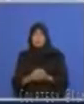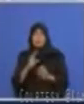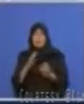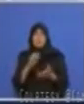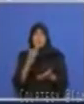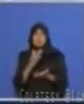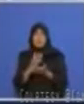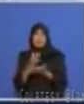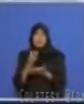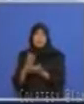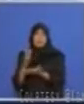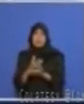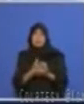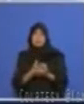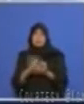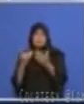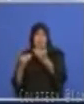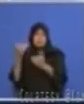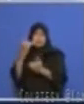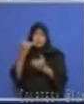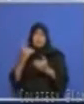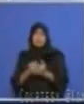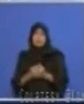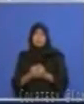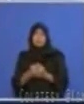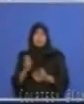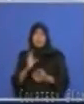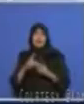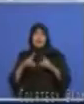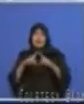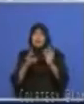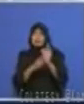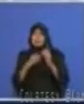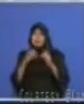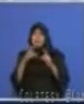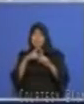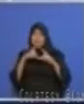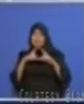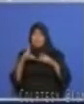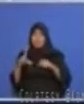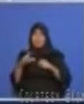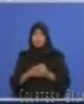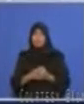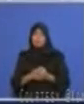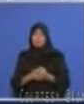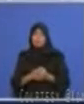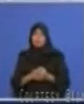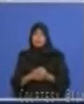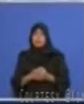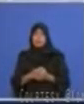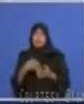pelanggaran-pelanggaran dari pembangunan tidak ada pembangunan yang tanpa AMDAL dan lain sebagainya karena kewenangan itu bisa ada